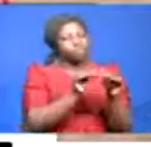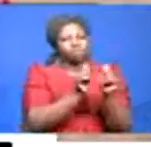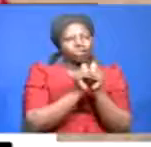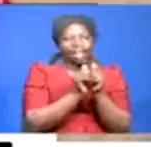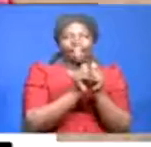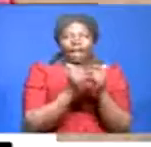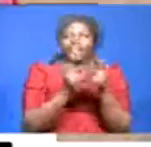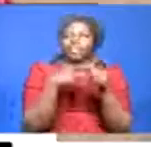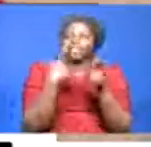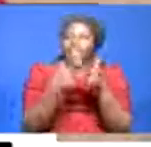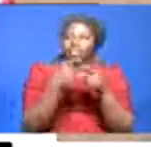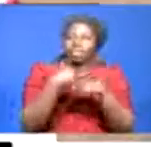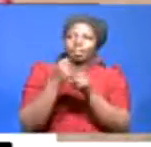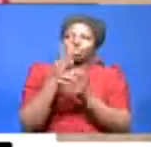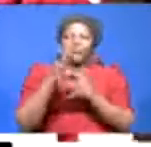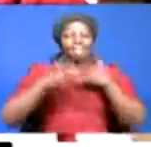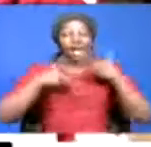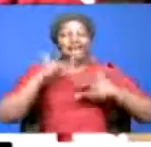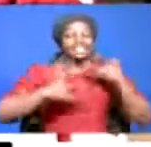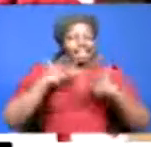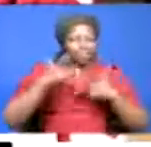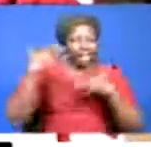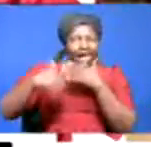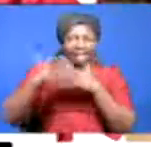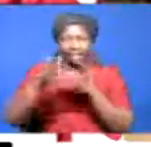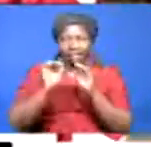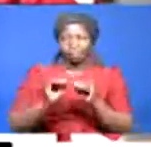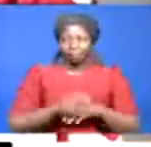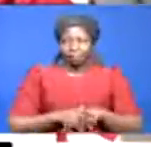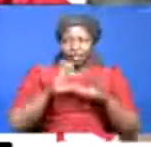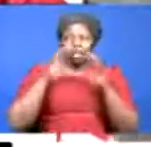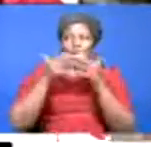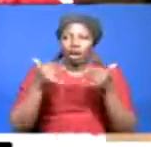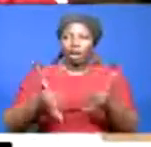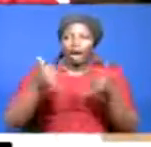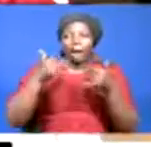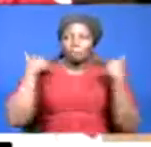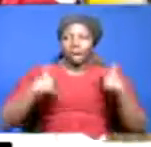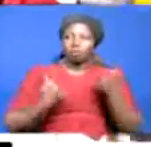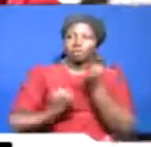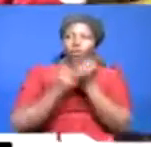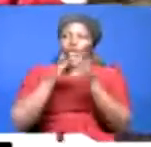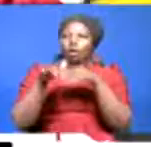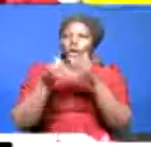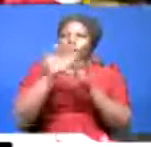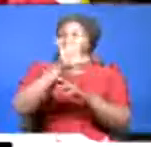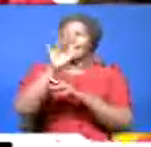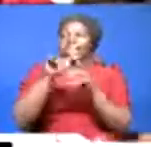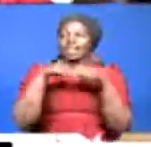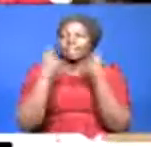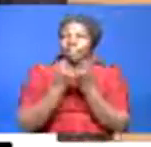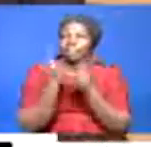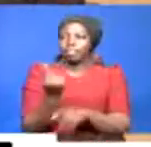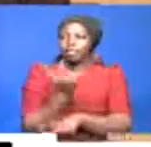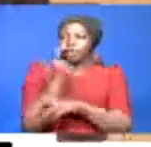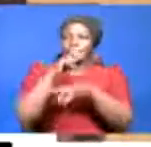and we make sure that the excitement does not just end there. The World Cup na shabikia team zote za Africa. Anytime team Africa is going to test and